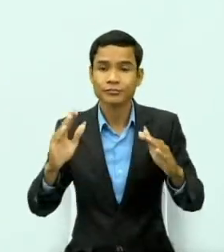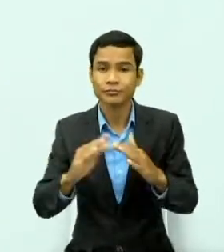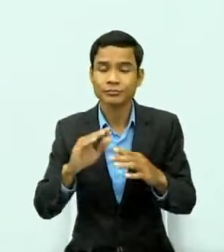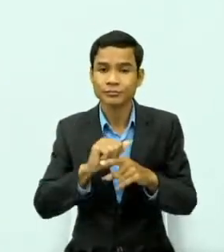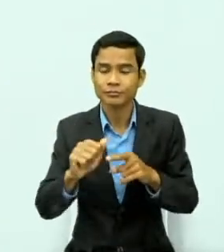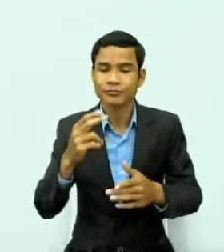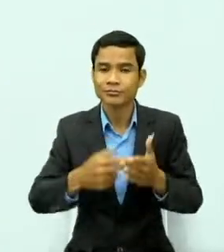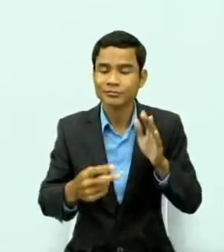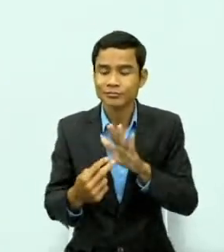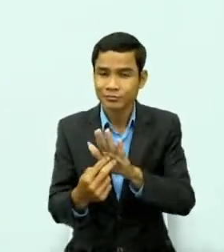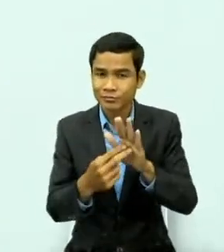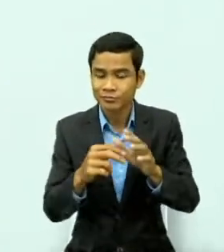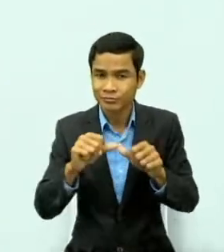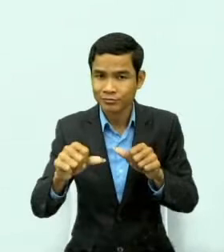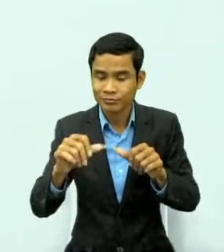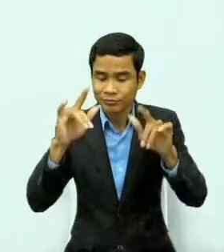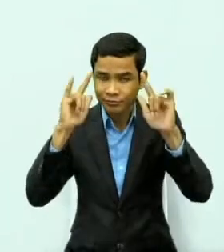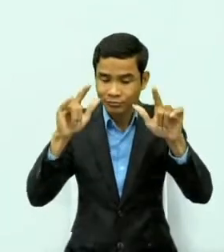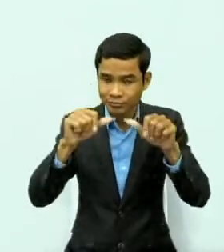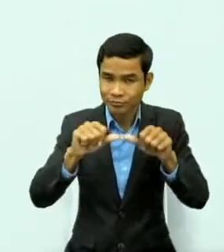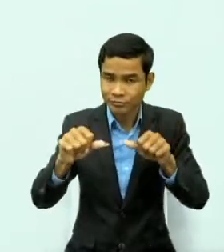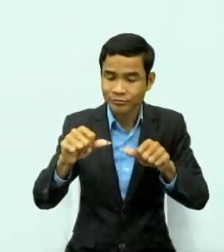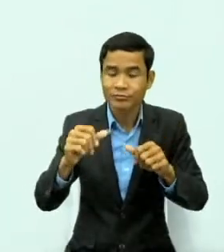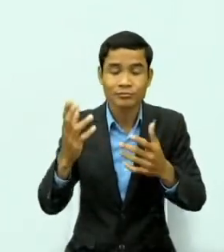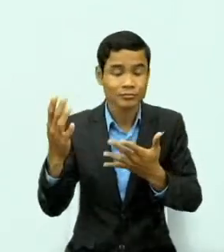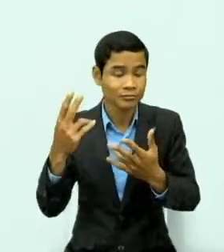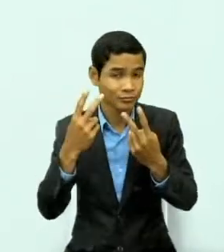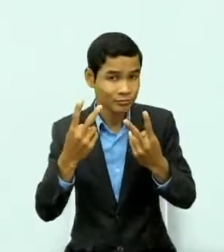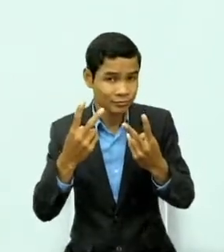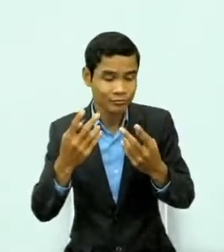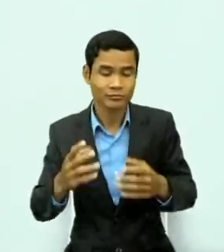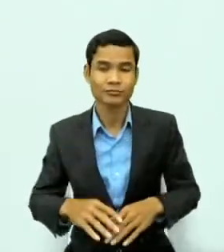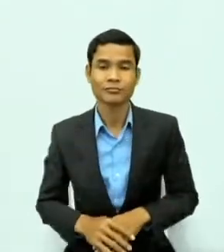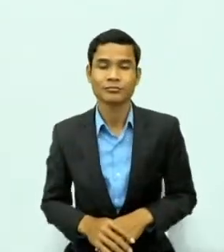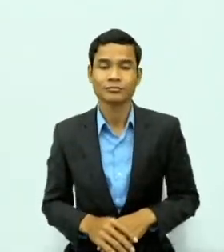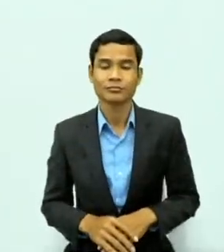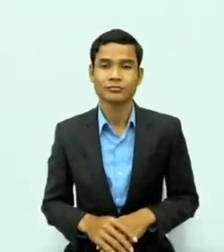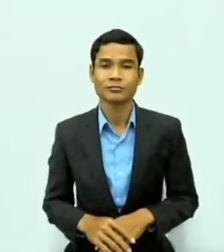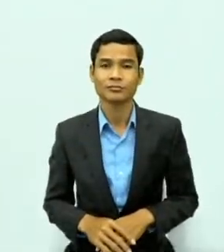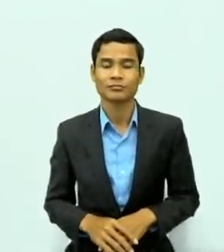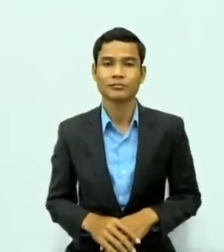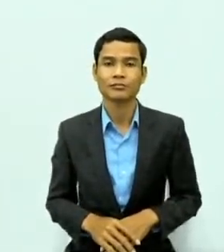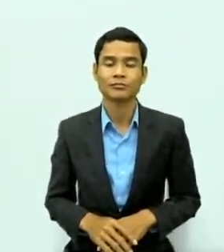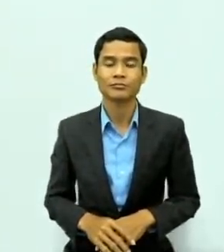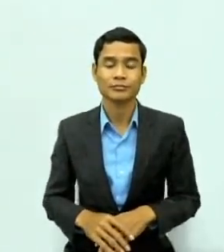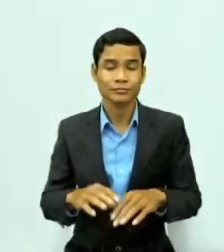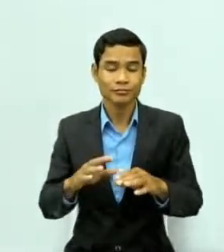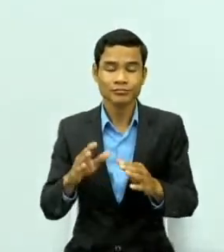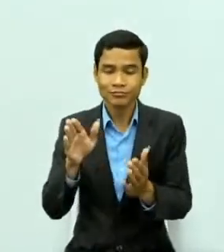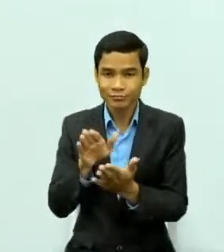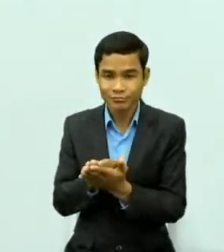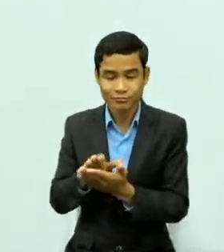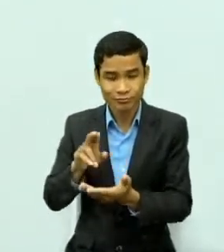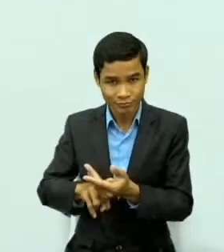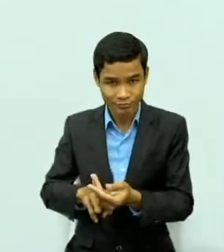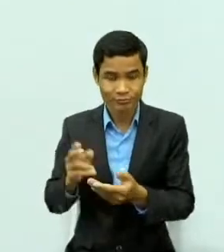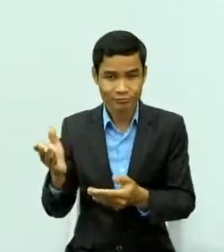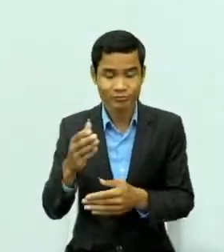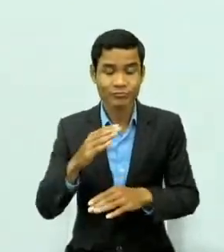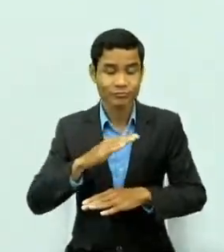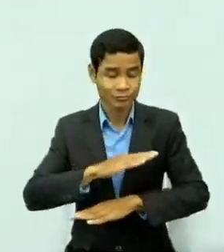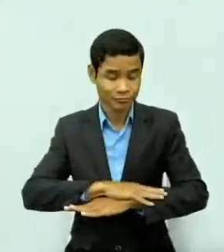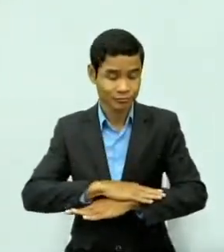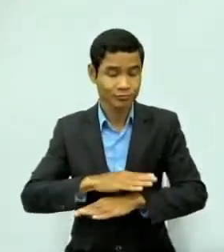នឹងមានអ្វីយ៉ាងមកបង្ហាញកូនបន្តទៀតកូនចាំមើលទាំងអស់គ្នាណាចាកូនទុកសភើកិច្ចការផ្ទះកូននៅលើតុ